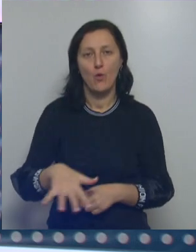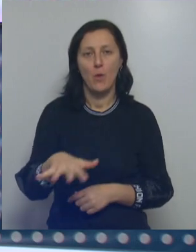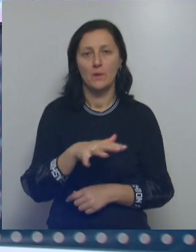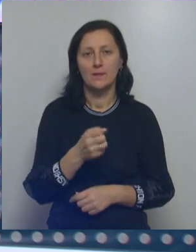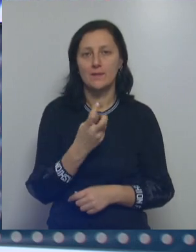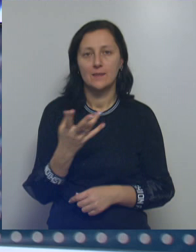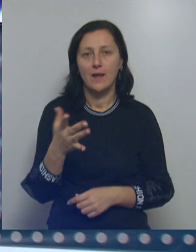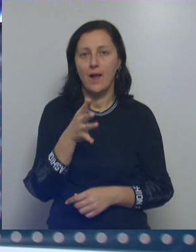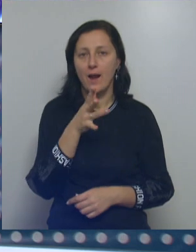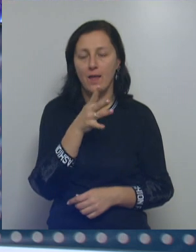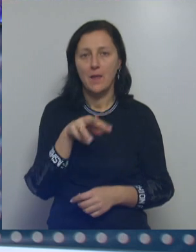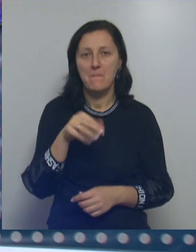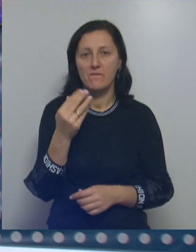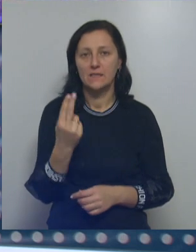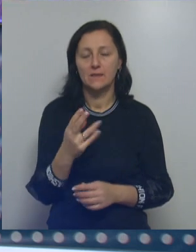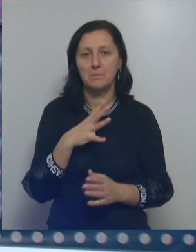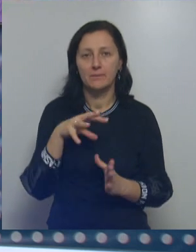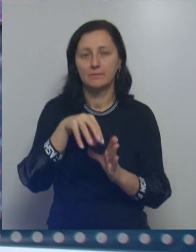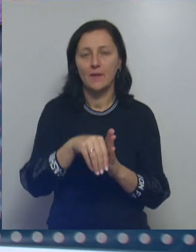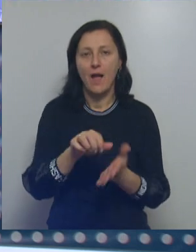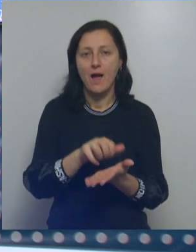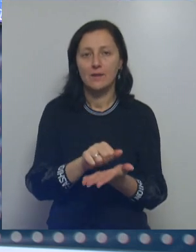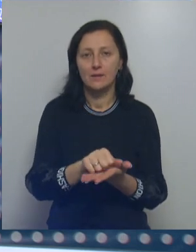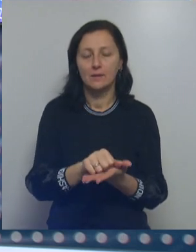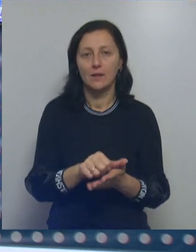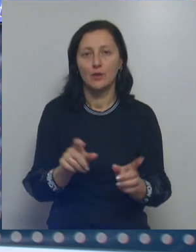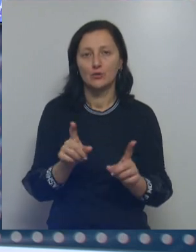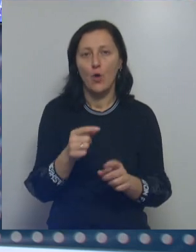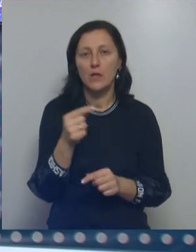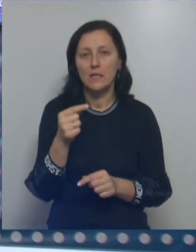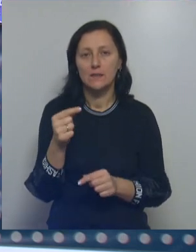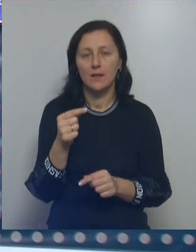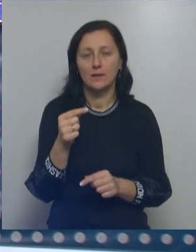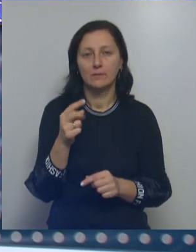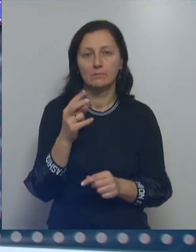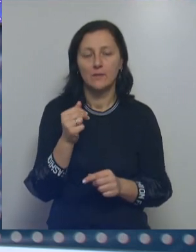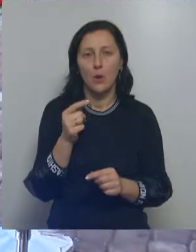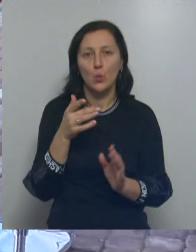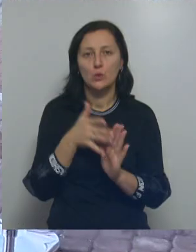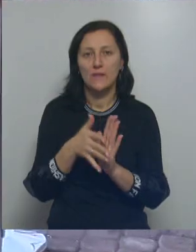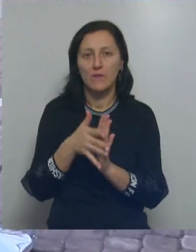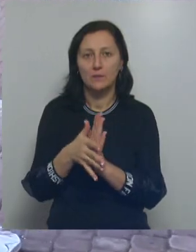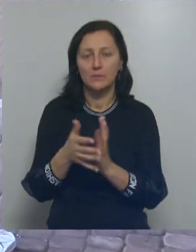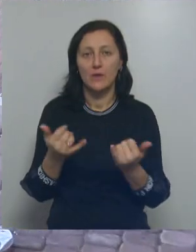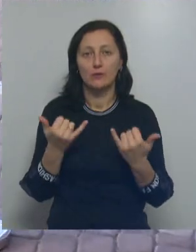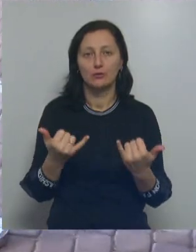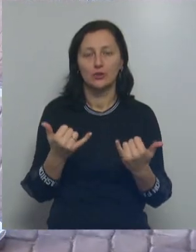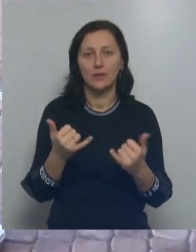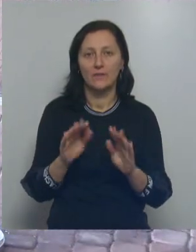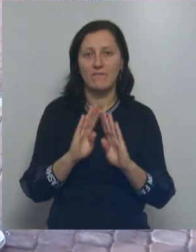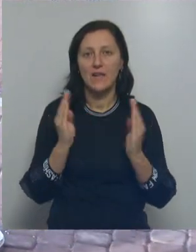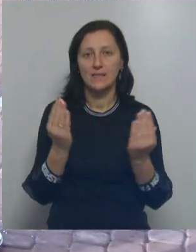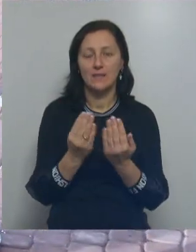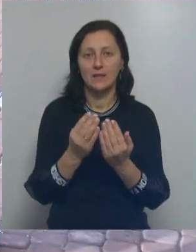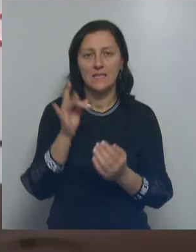Несколько лет местный МФЦ располагался в арендованных помещениях, что отрицательно сказывалось на узнаваемости бренда. Теперь на фасаде уже